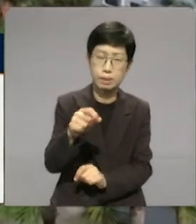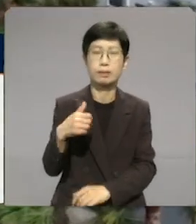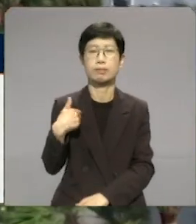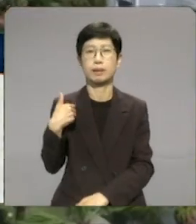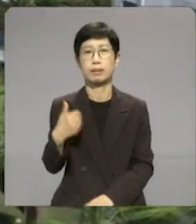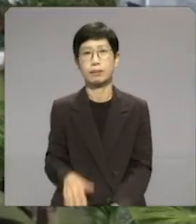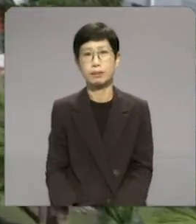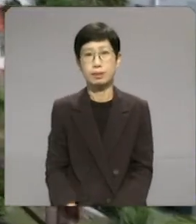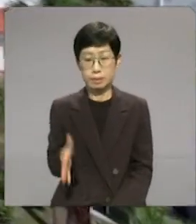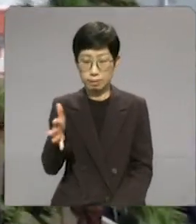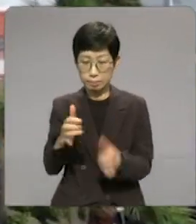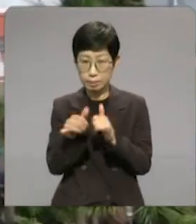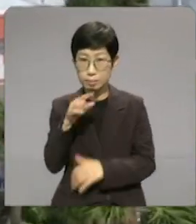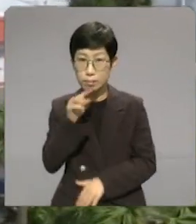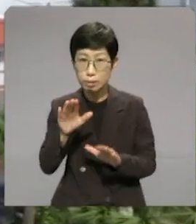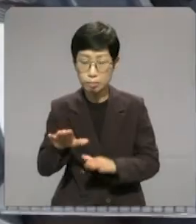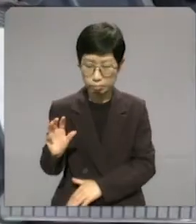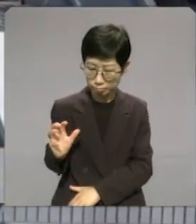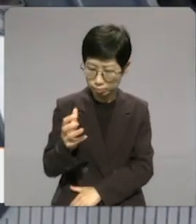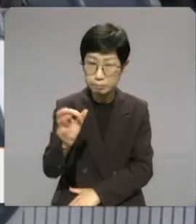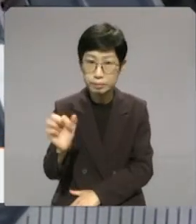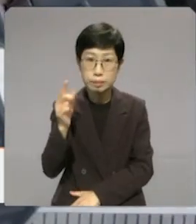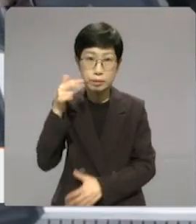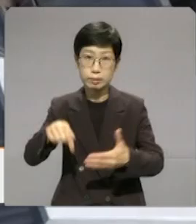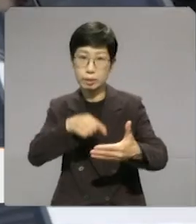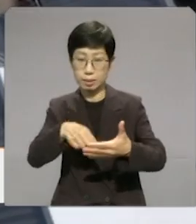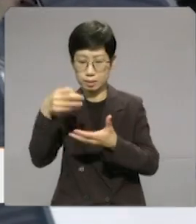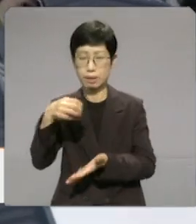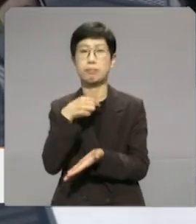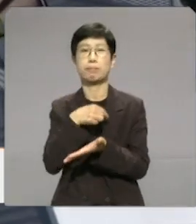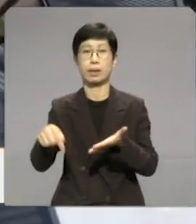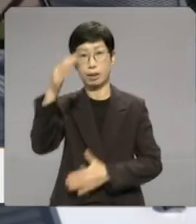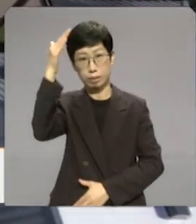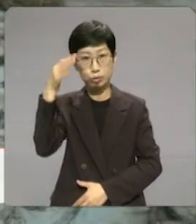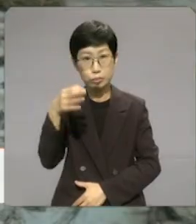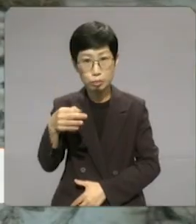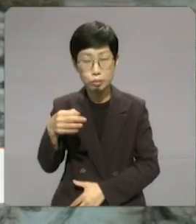years. 전문가들은 이번 허리케인으로 미국 내 재산 피해 규모가 우리